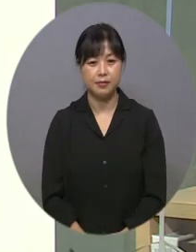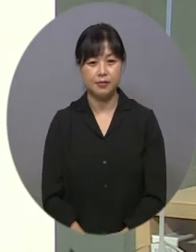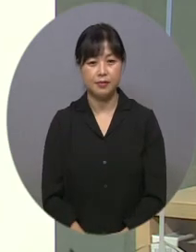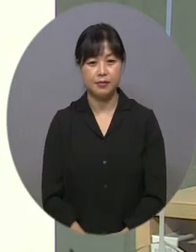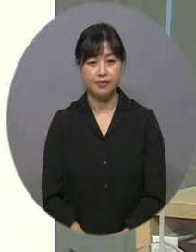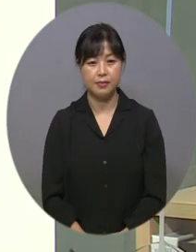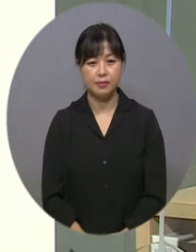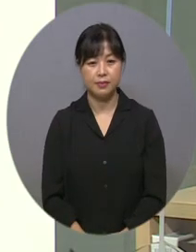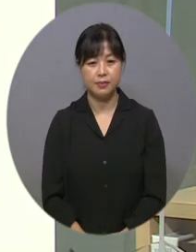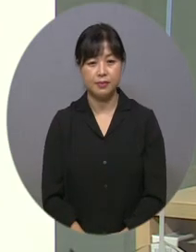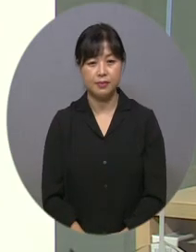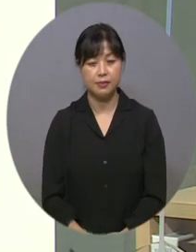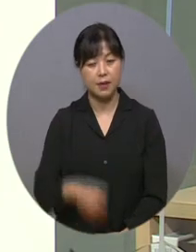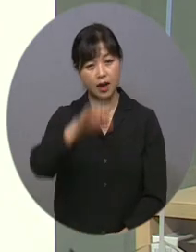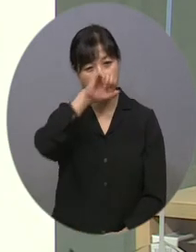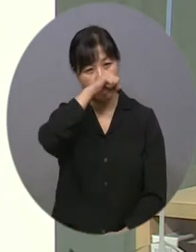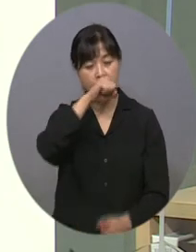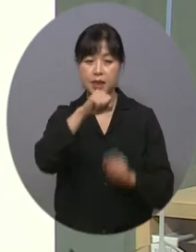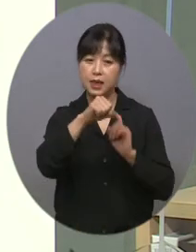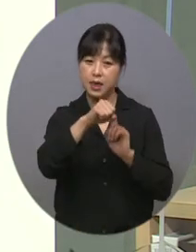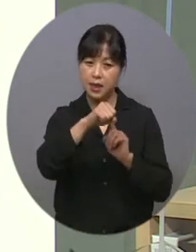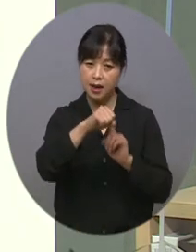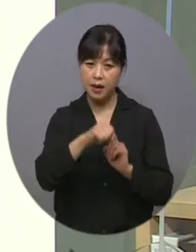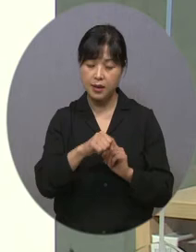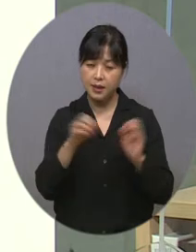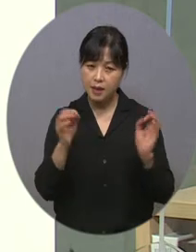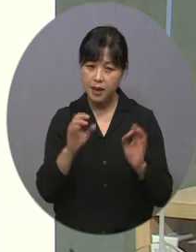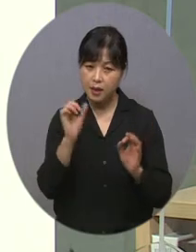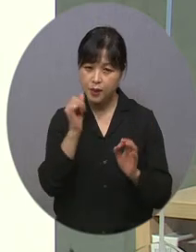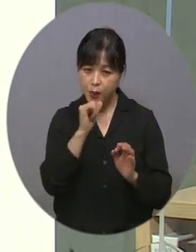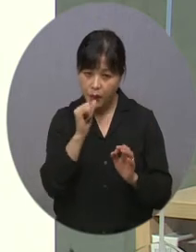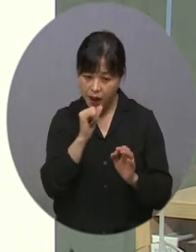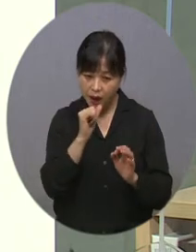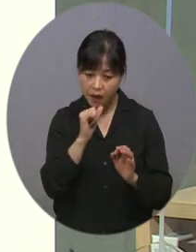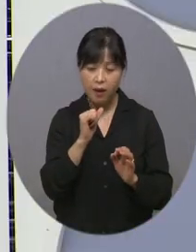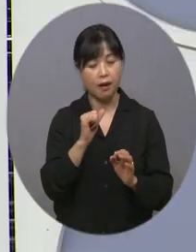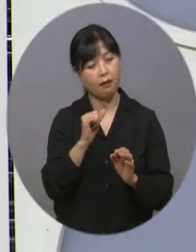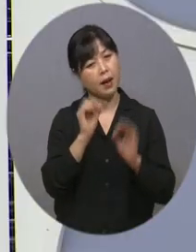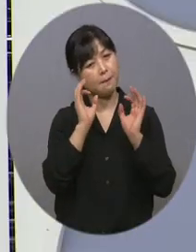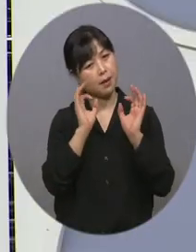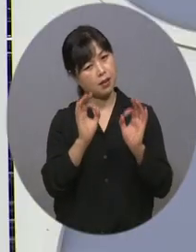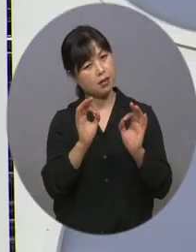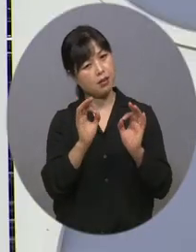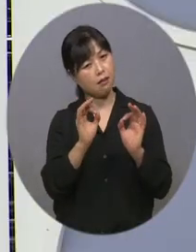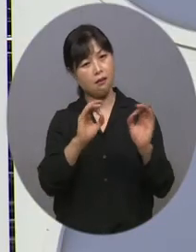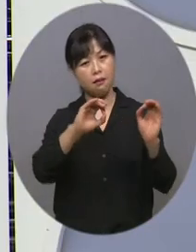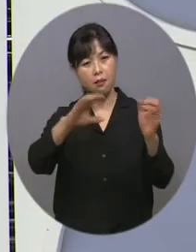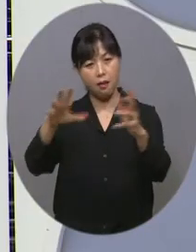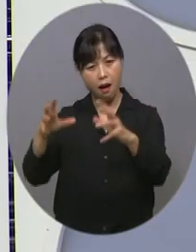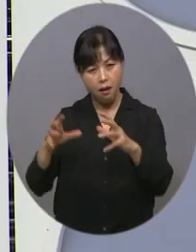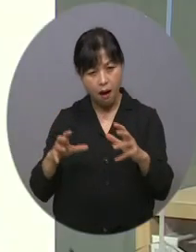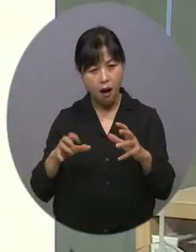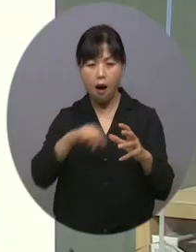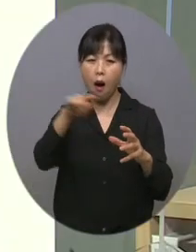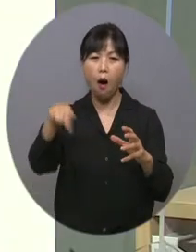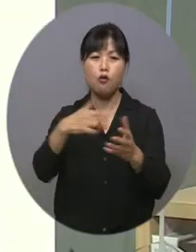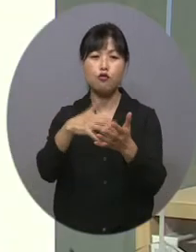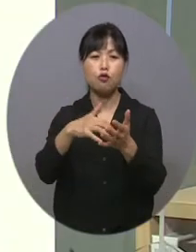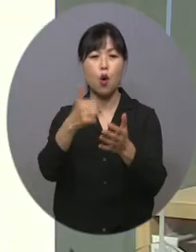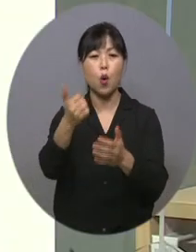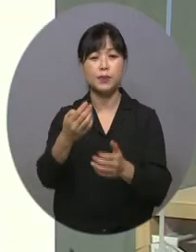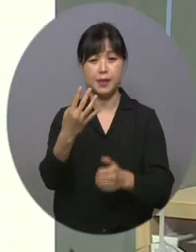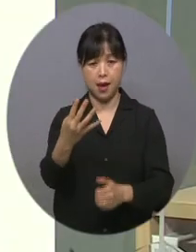아프리카를 아까도 잠깐 소개했지만 54개국이라는 아프리카 대륙에 엄청난